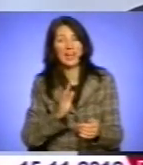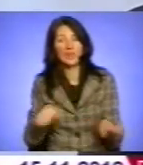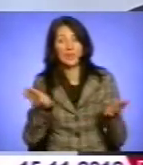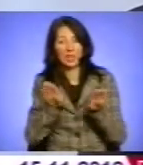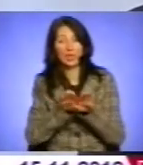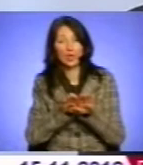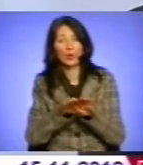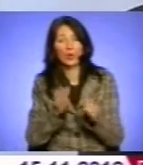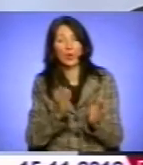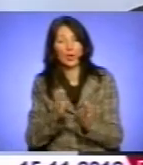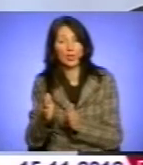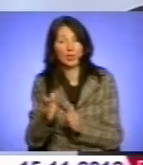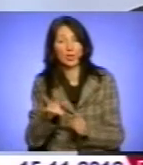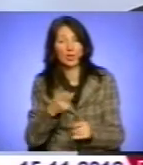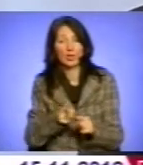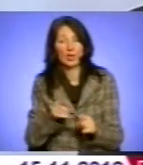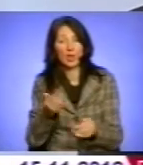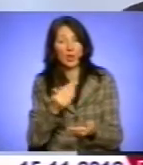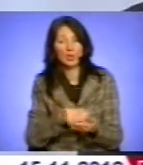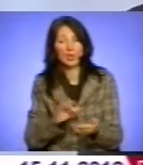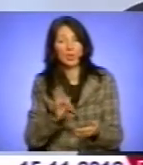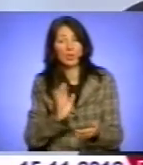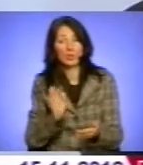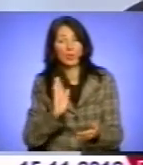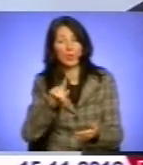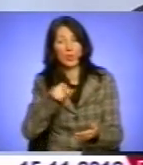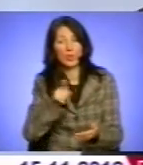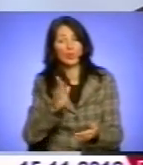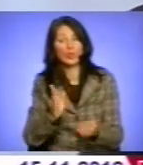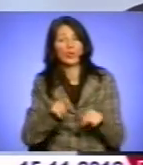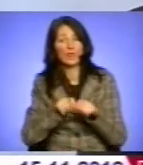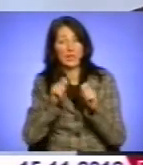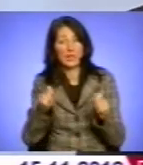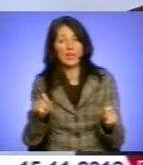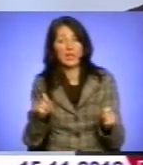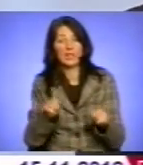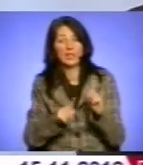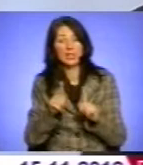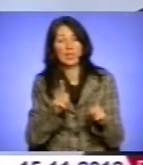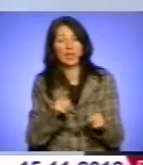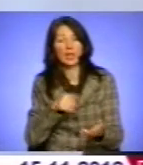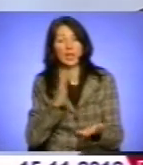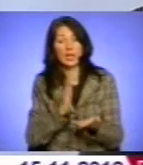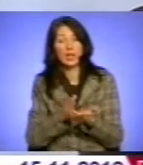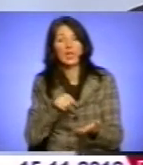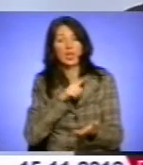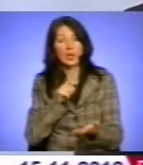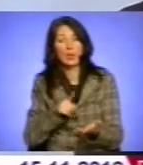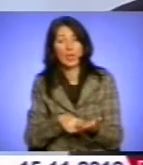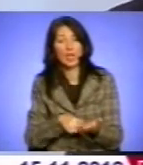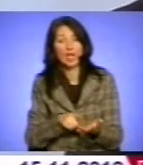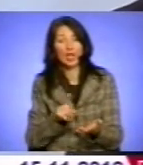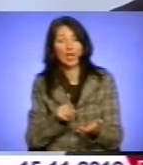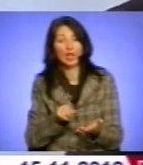режимі, як це останній раз відбулося. Ми будемо вимагати, щоб воно відкрито відбувалося. І ставити питання